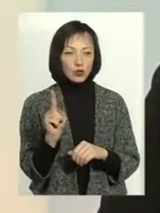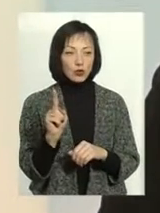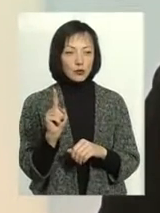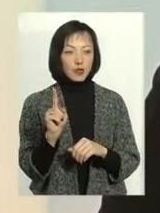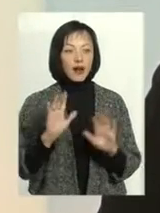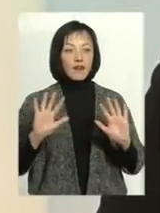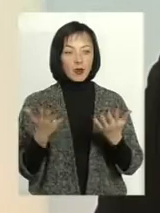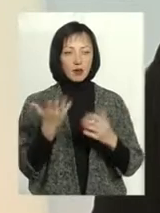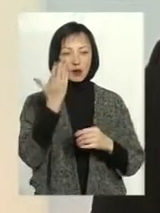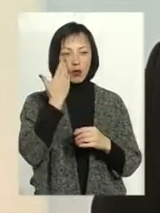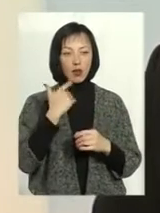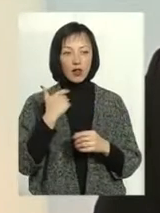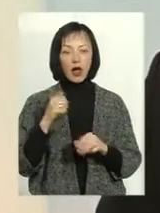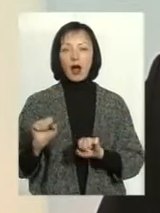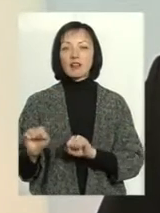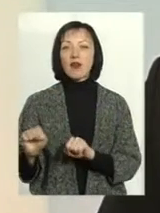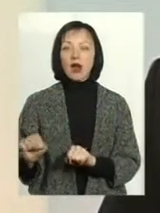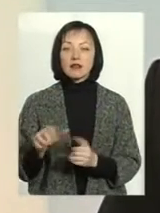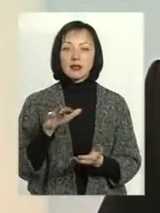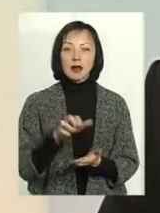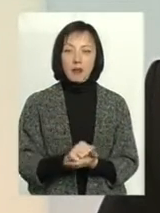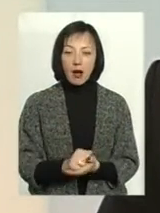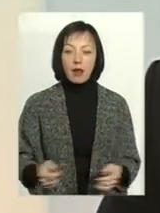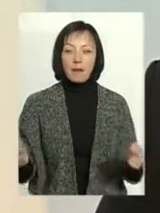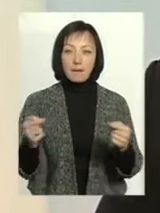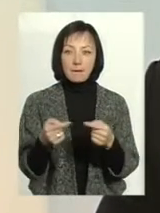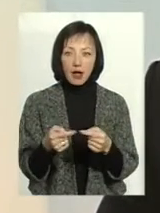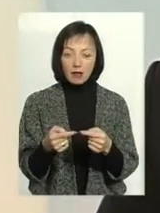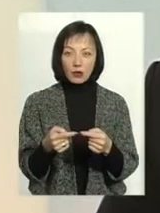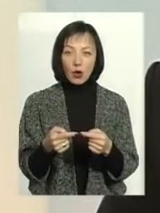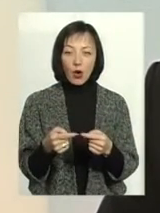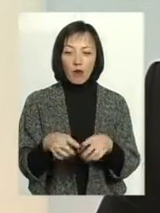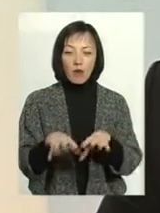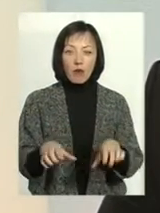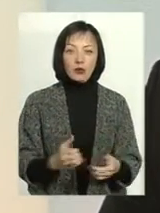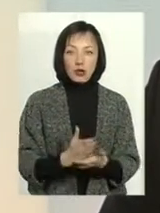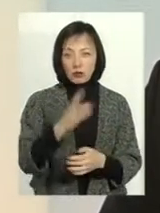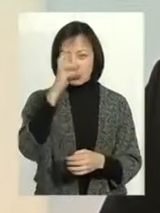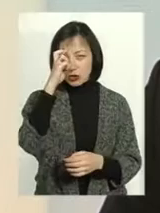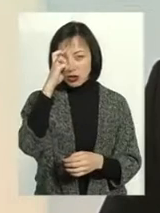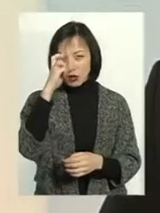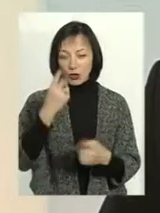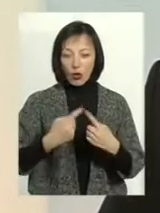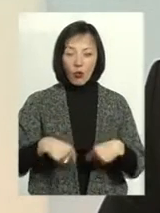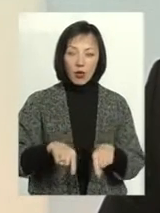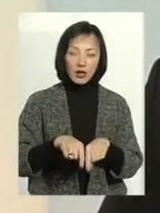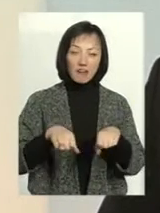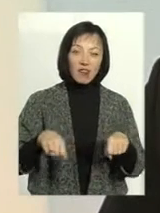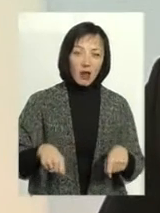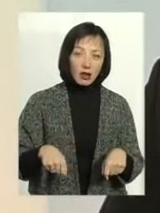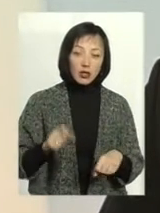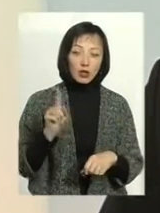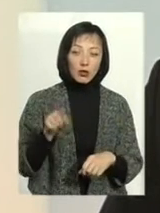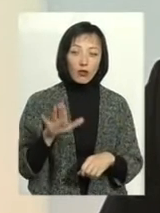тих випадках, коли адвокат займає певну посаду в якихось державних органах влади,